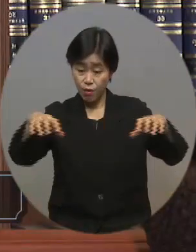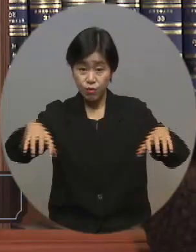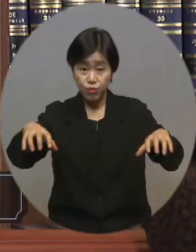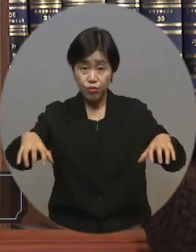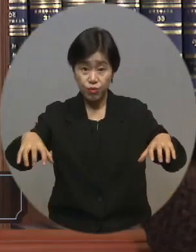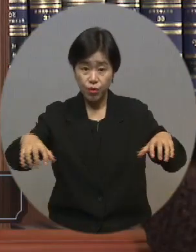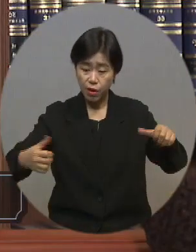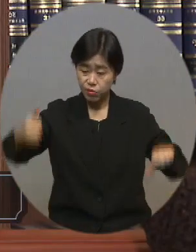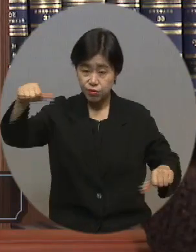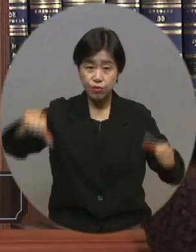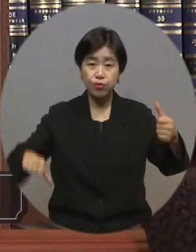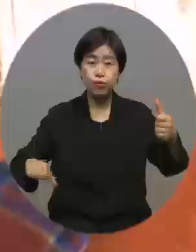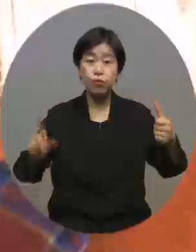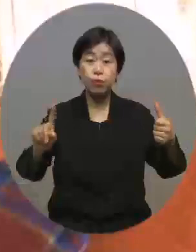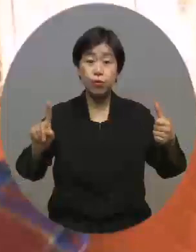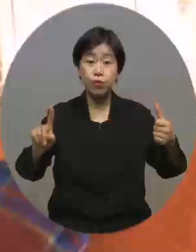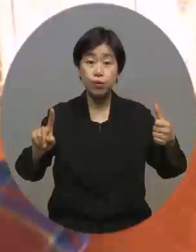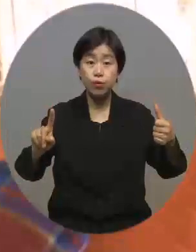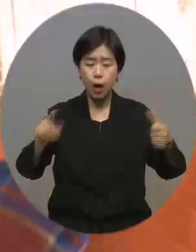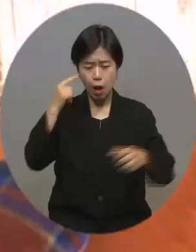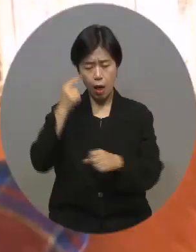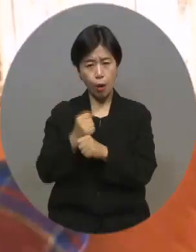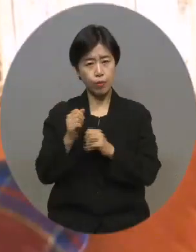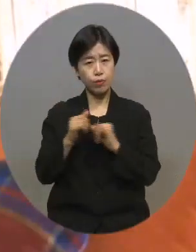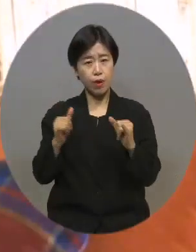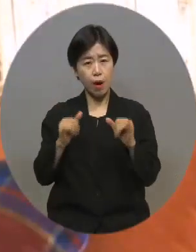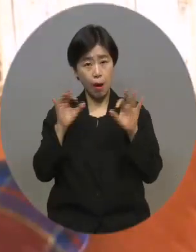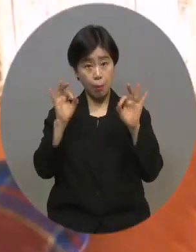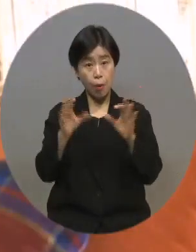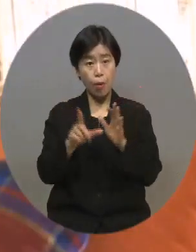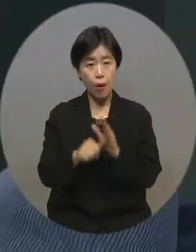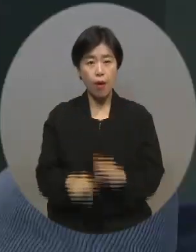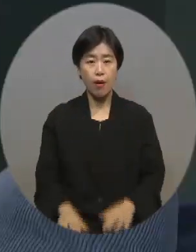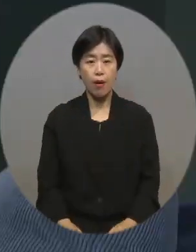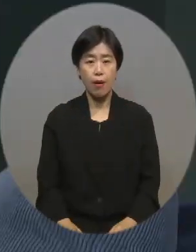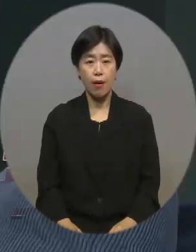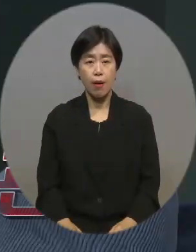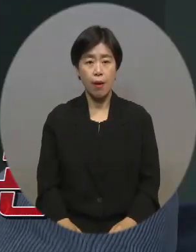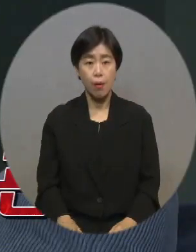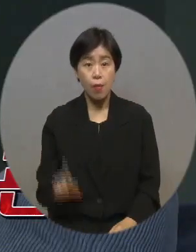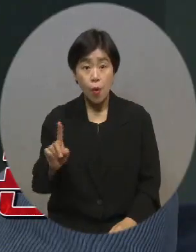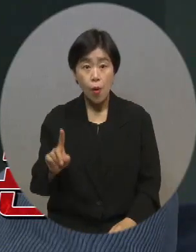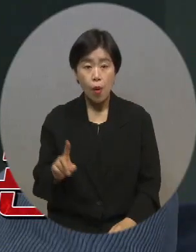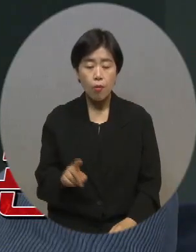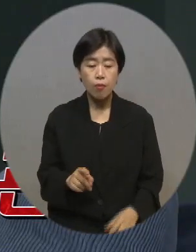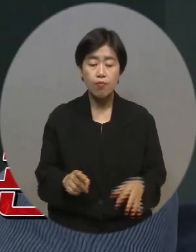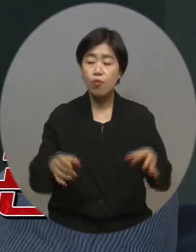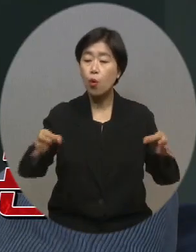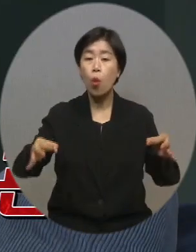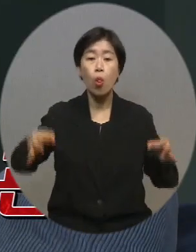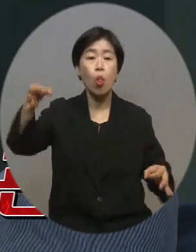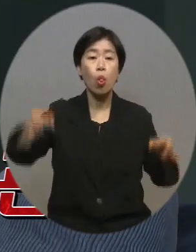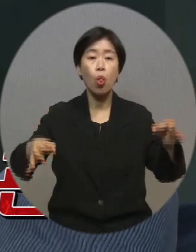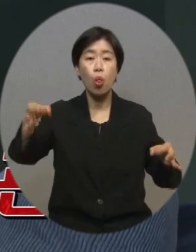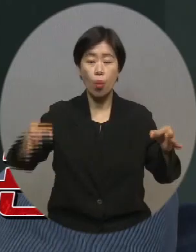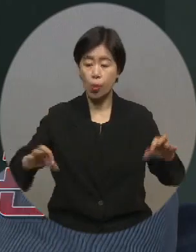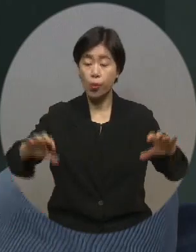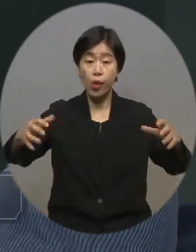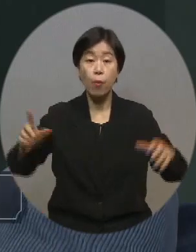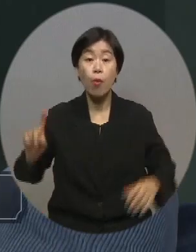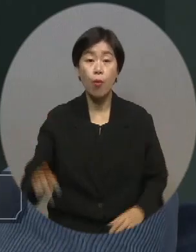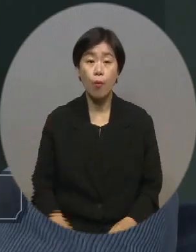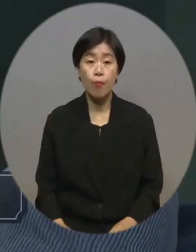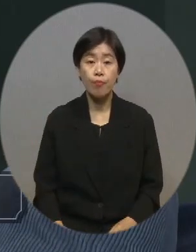나라가 이기느냐 학자들이 교수 딱 하나만 얘기하면 돈 많은 나라가 이기는 거로 되어 있습니다.